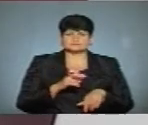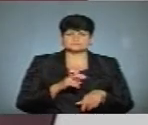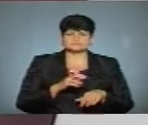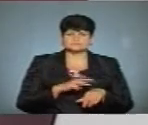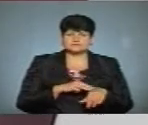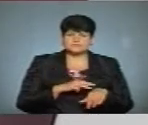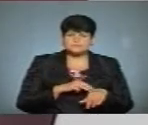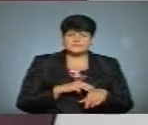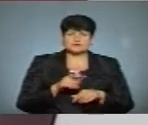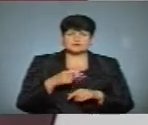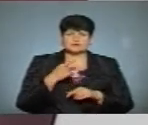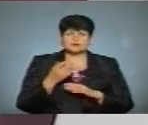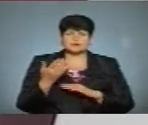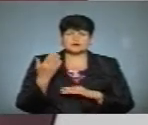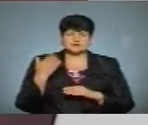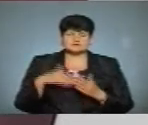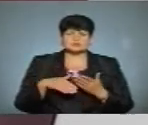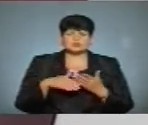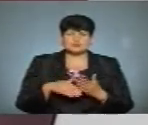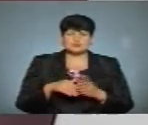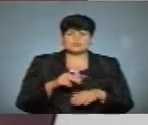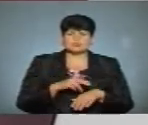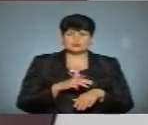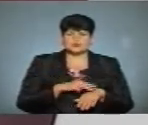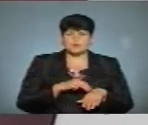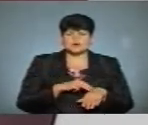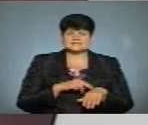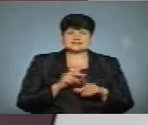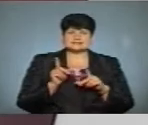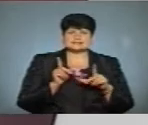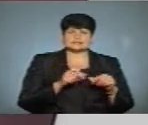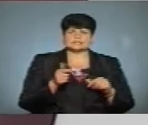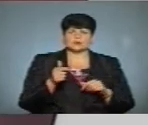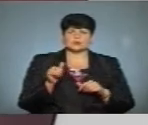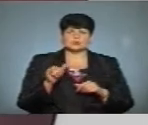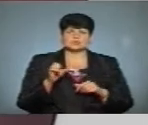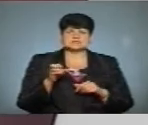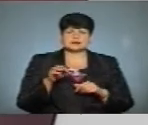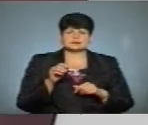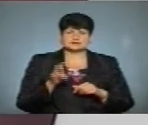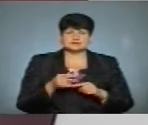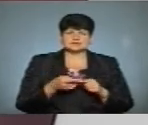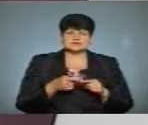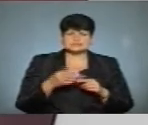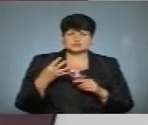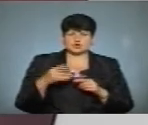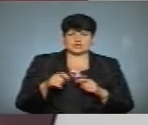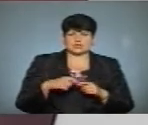його словами, раніше за допомогою до поліцейських жителі громади їздили до Гусятина. Це за 40 кілометрів від